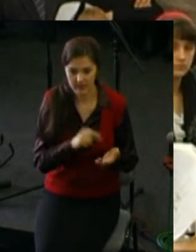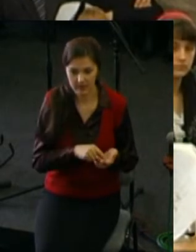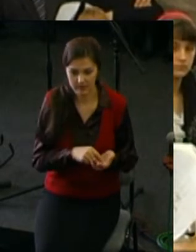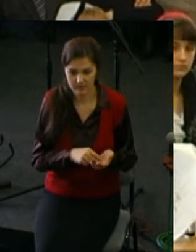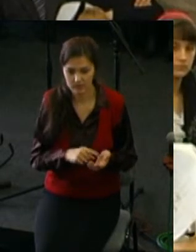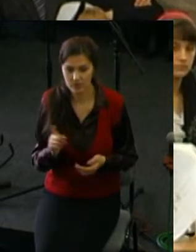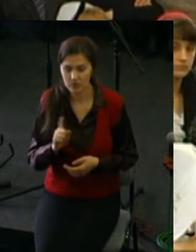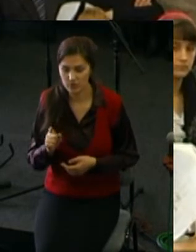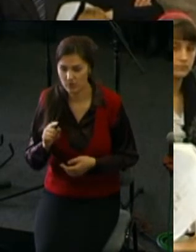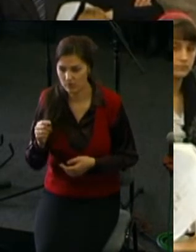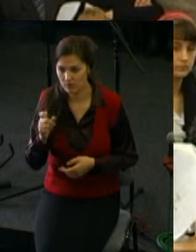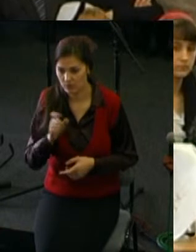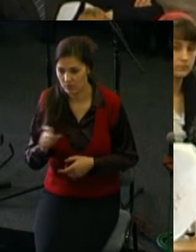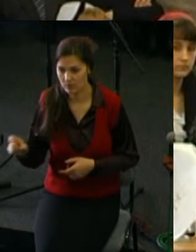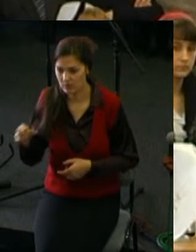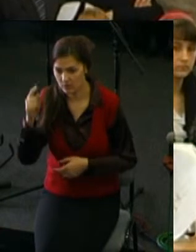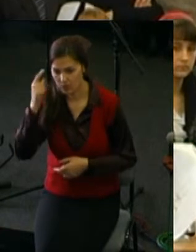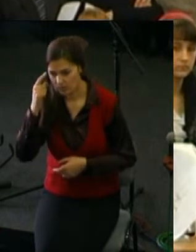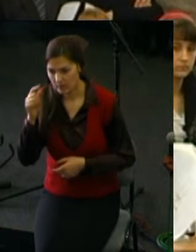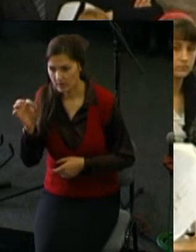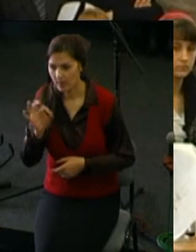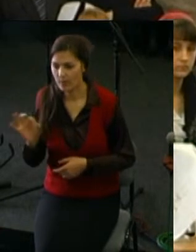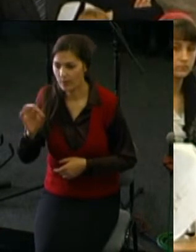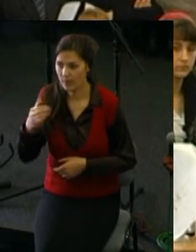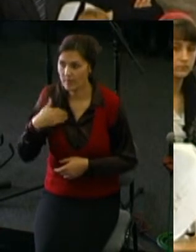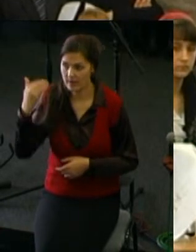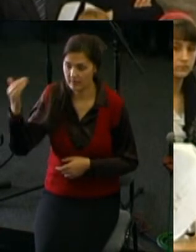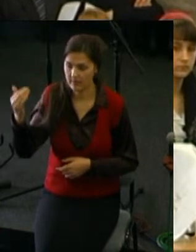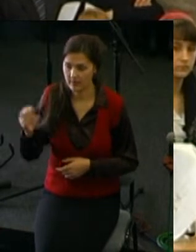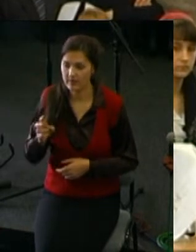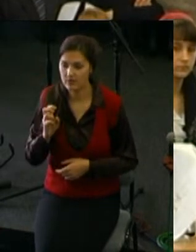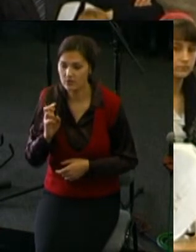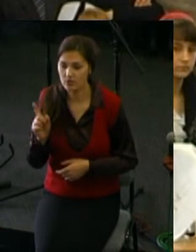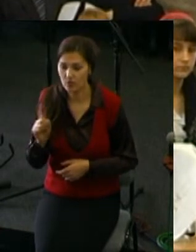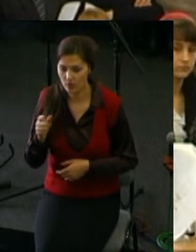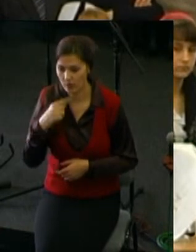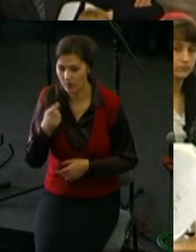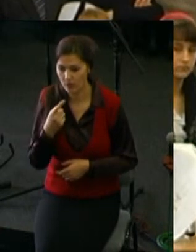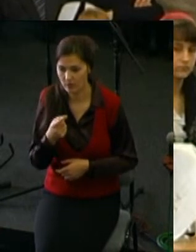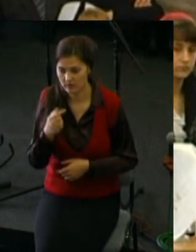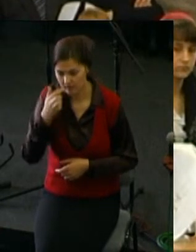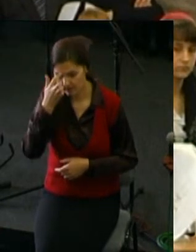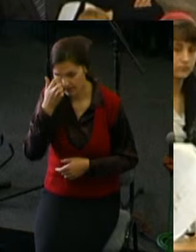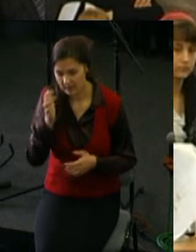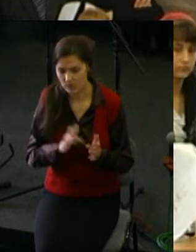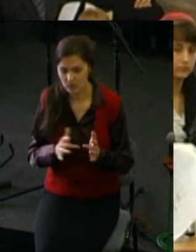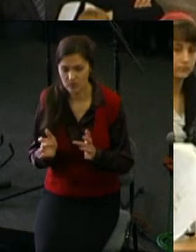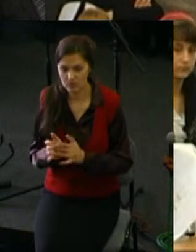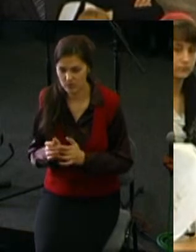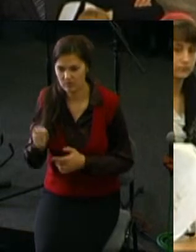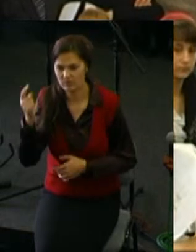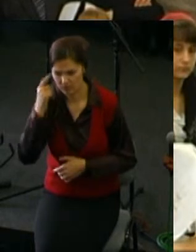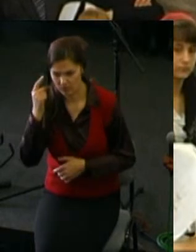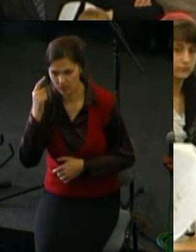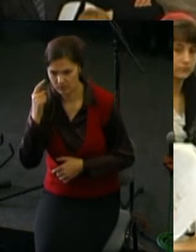що Вони думають про мене і як вони на мене говорять ви знаєте Ісус Христос чув про